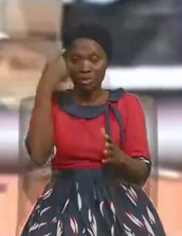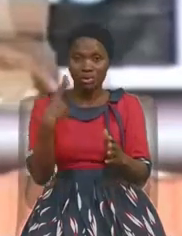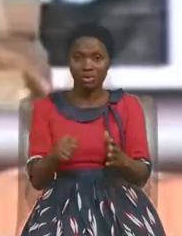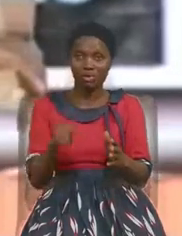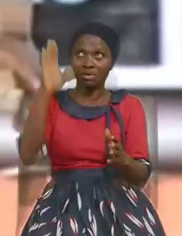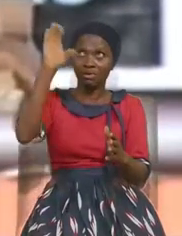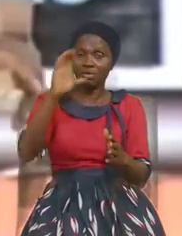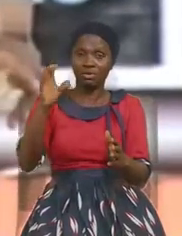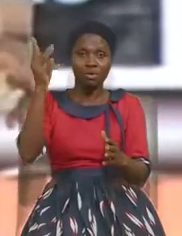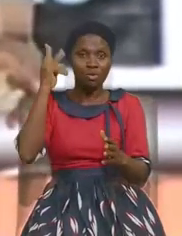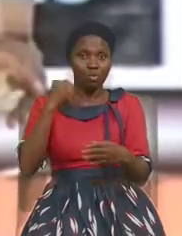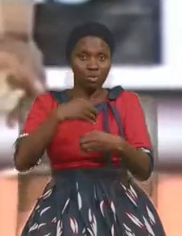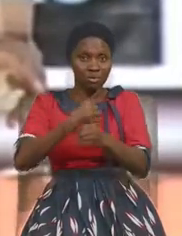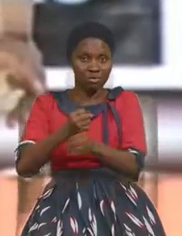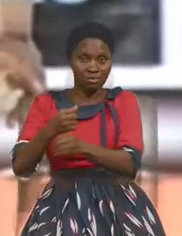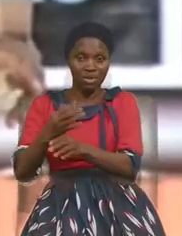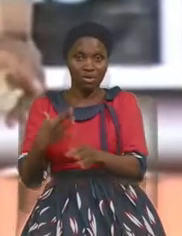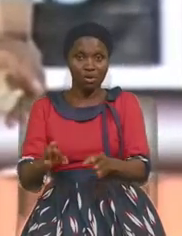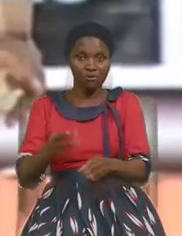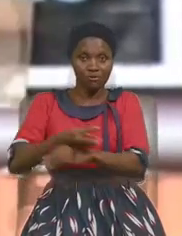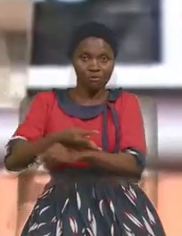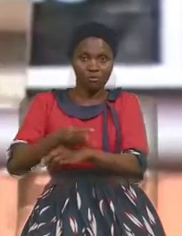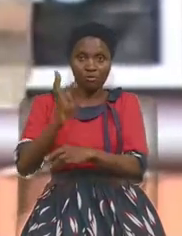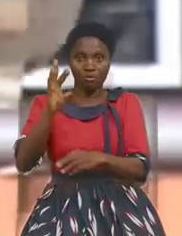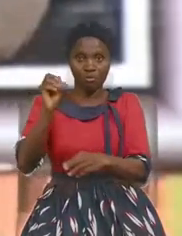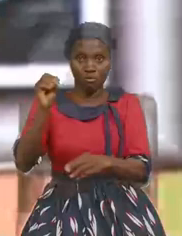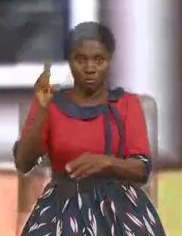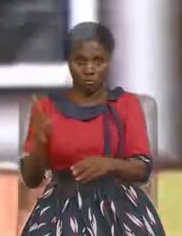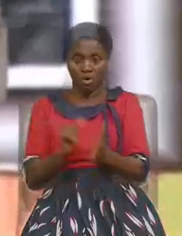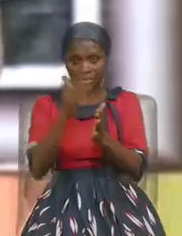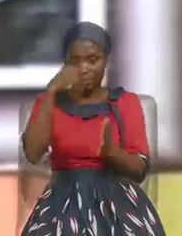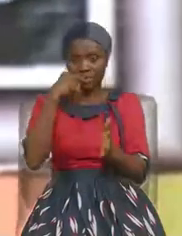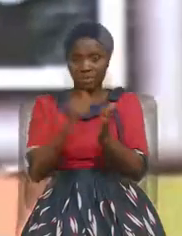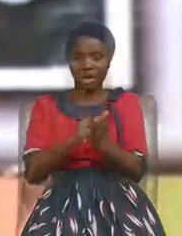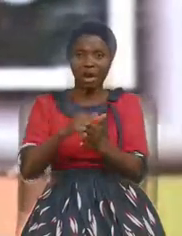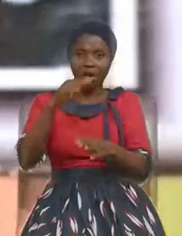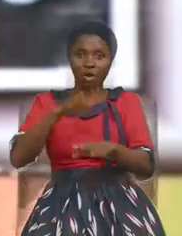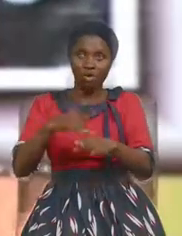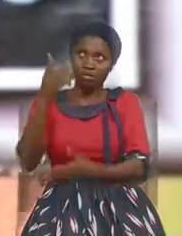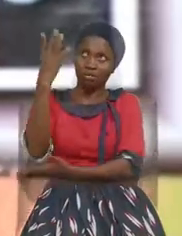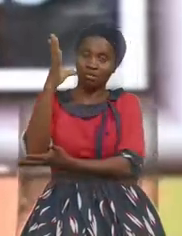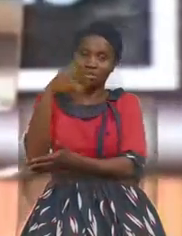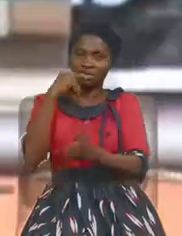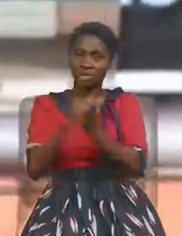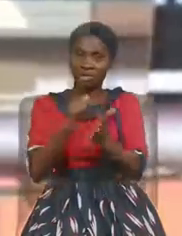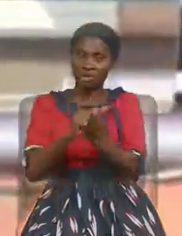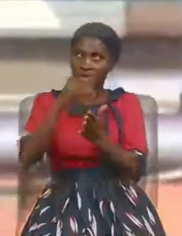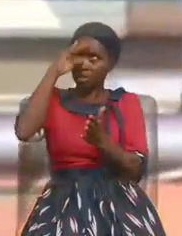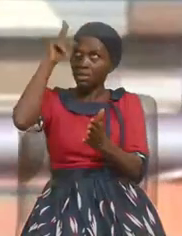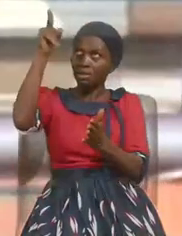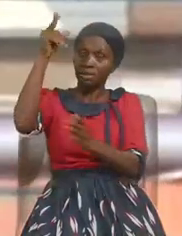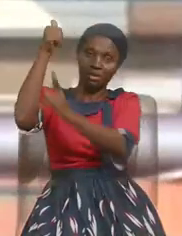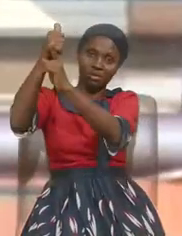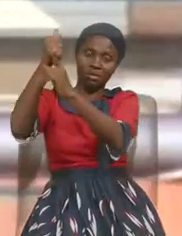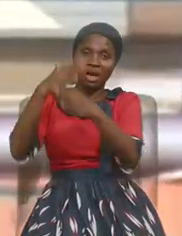en bois. C'est pourquoi il dit, sur le bois, l'arbre, et lui-même. Après que Jean ait dit,